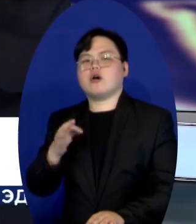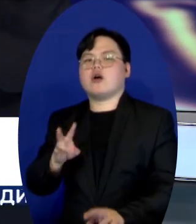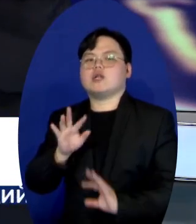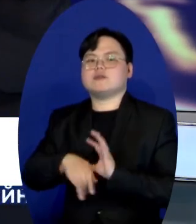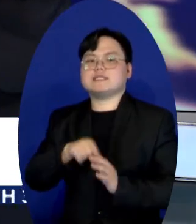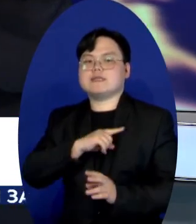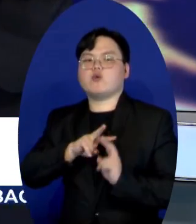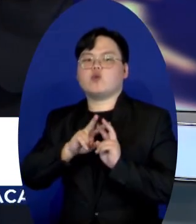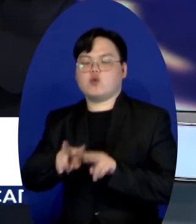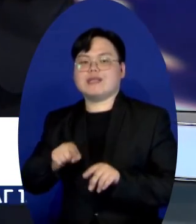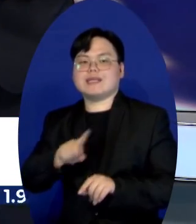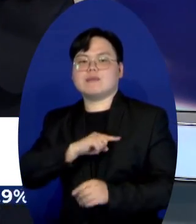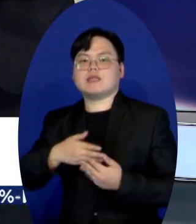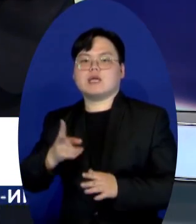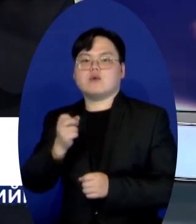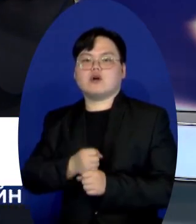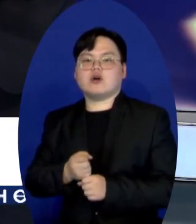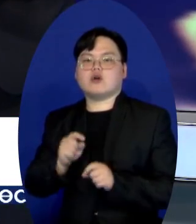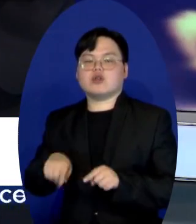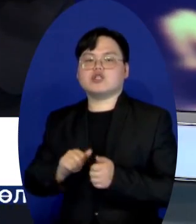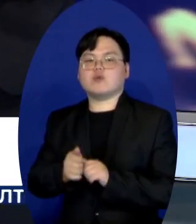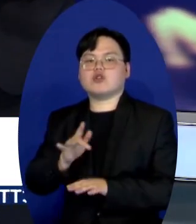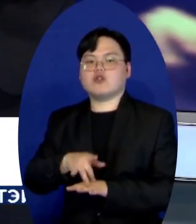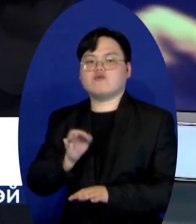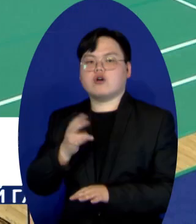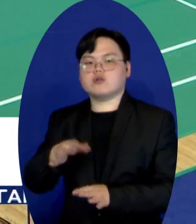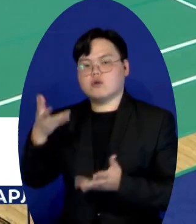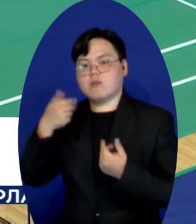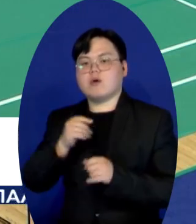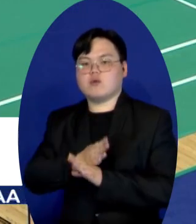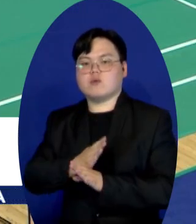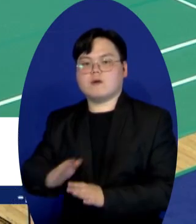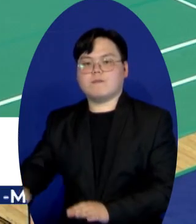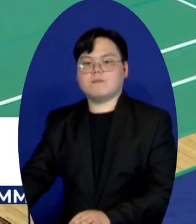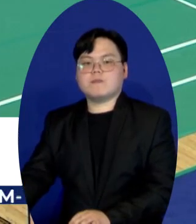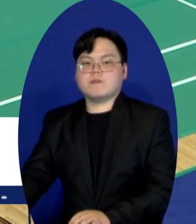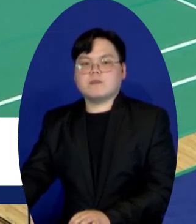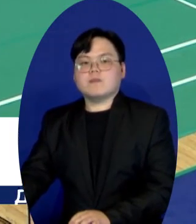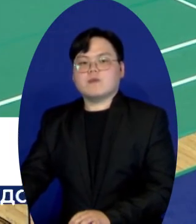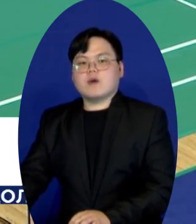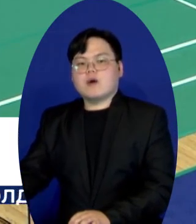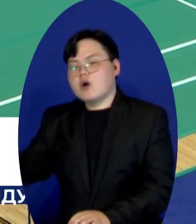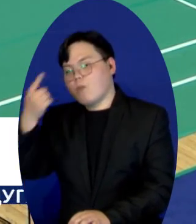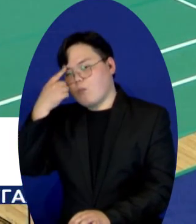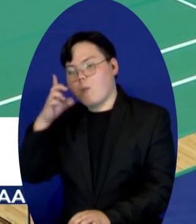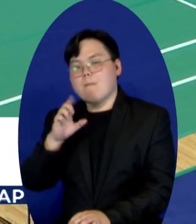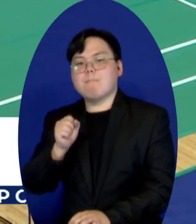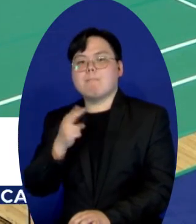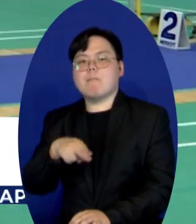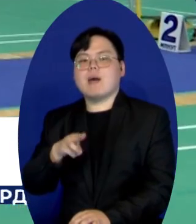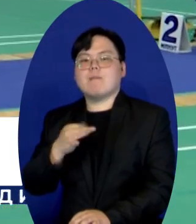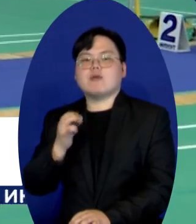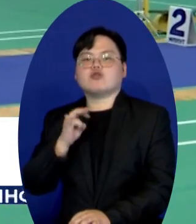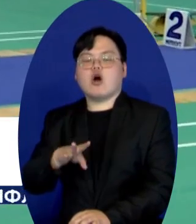үргэлжилж байна. Энэ тэмцээний нийт үйл ажиллагаа өнөөдөр спортын дугаард нь боллоо. Монголын бадминтон сонирхчдын холбооноос зохион байгуулж